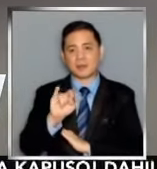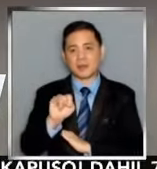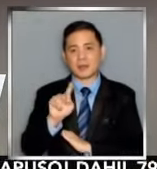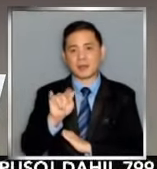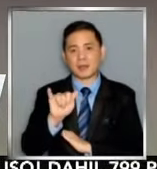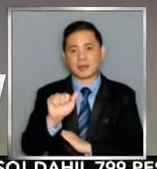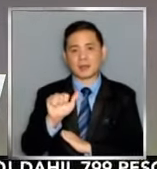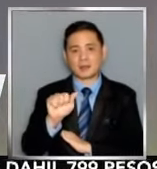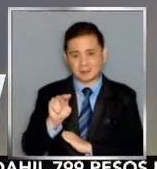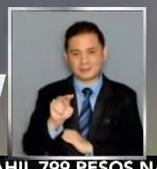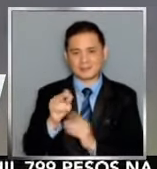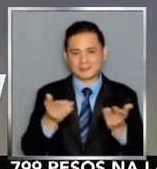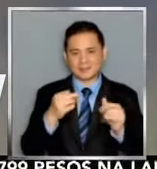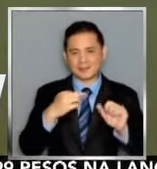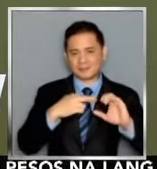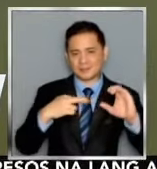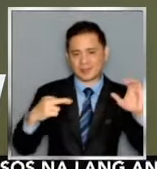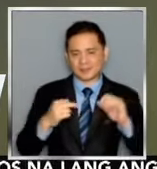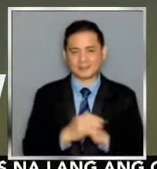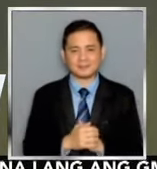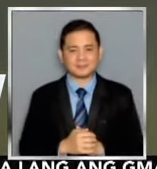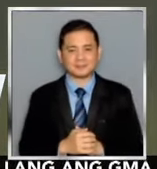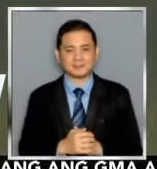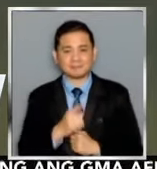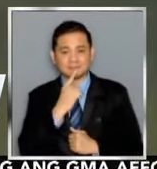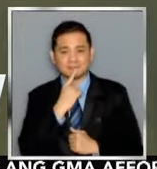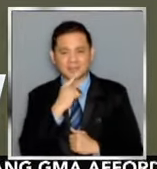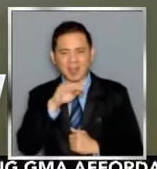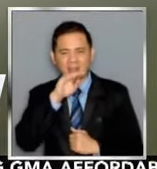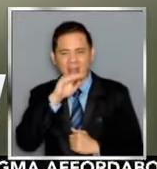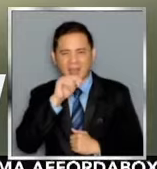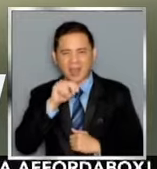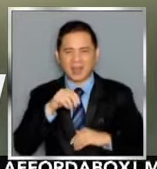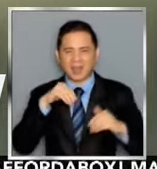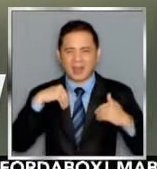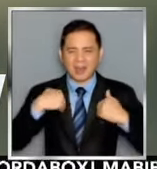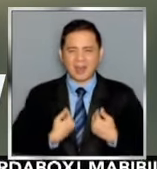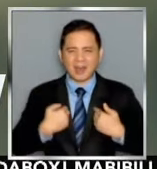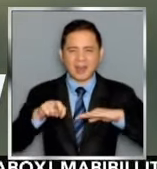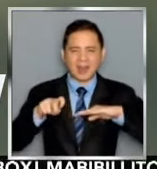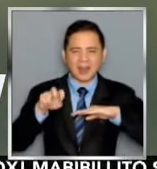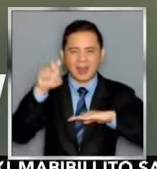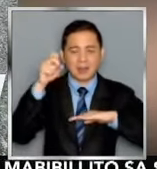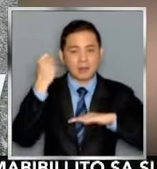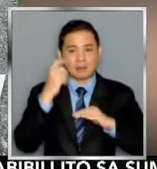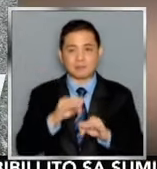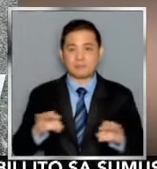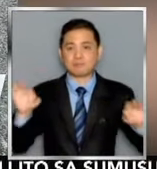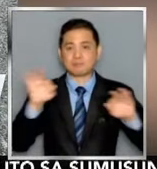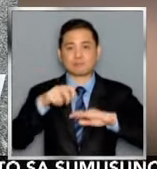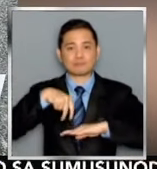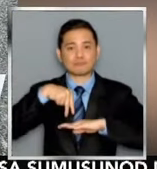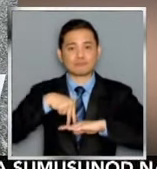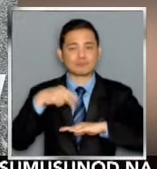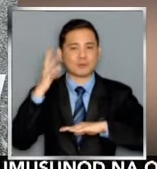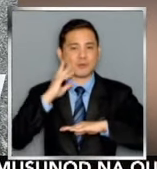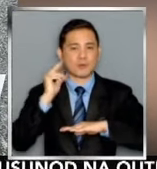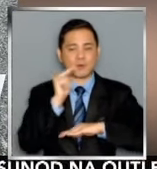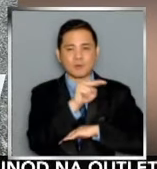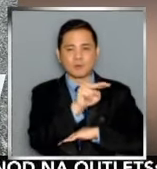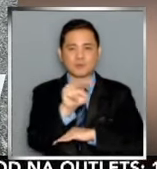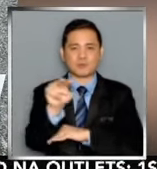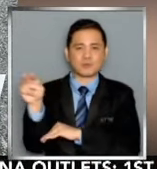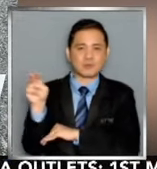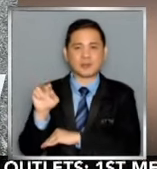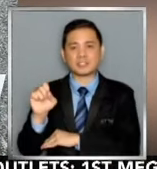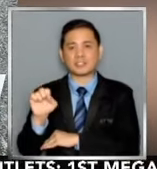Ayon kina Nives at Aldrin, nakakapagod man ang pag-akyat, super worth it naman daw ang experience. With bonus pa na view ng Sierra Madre